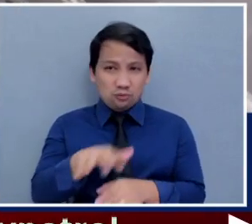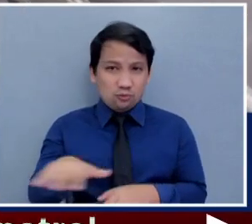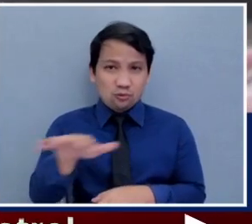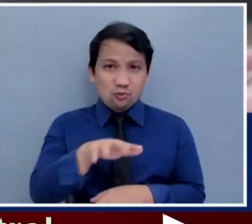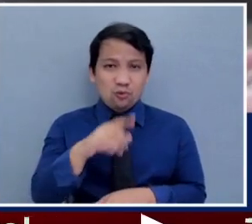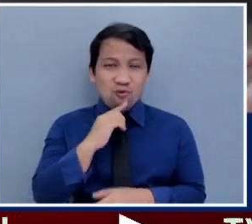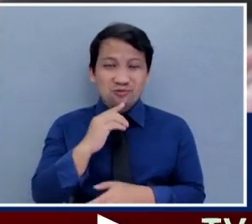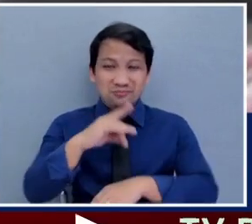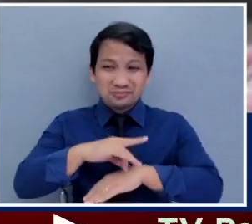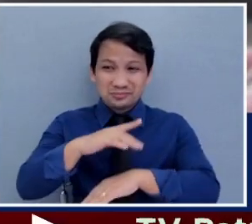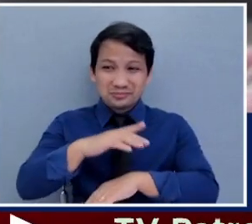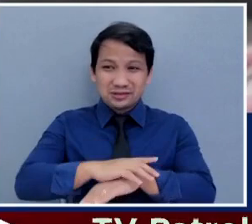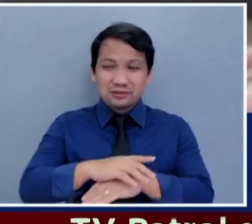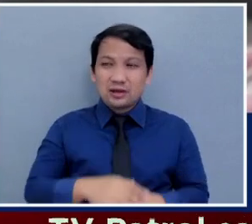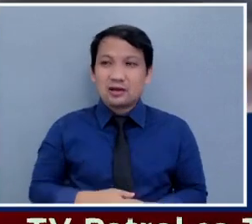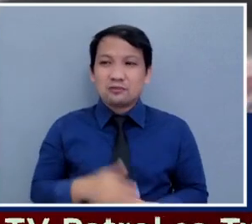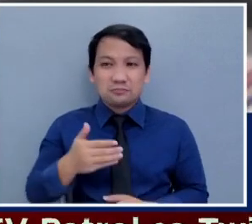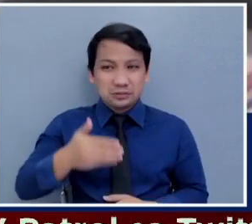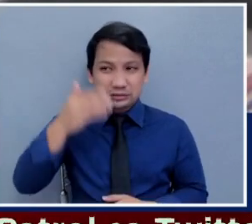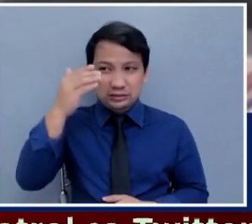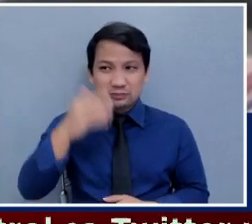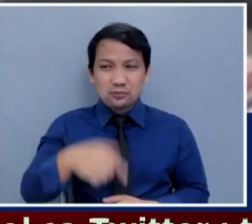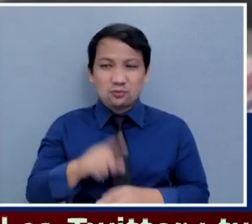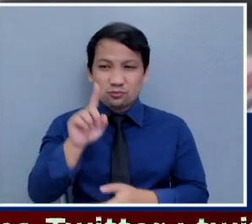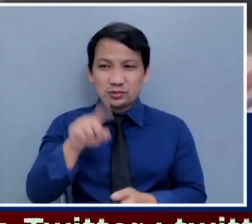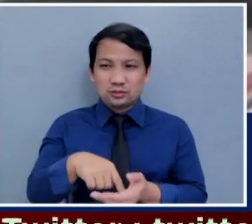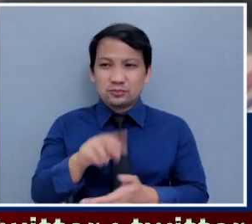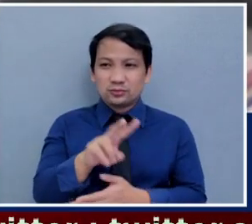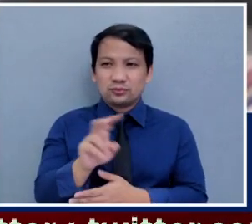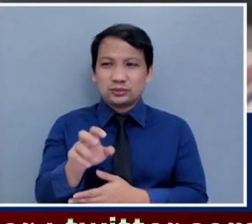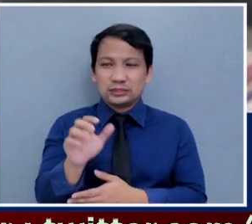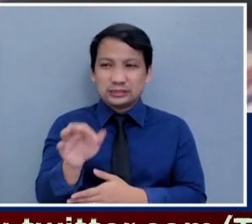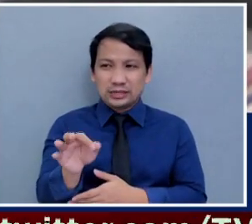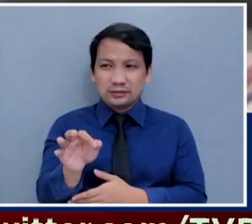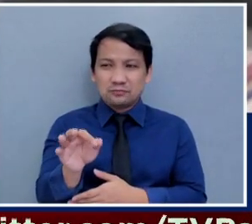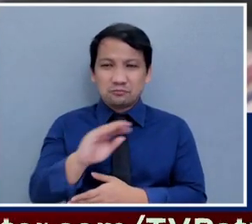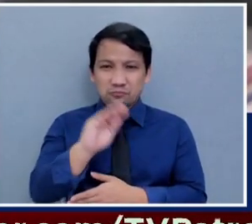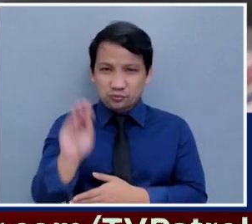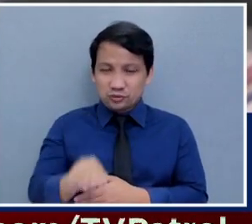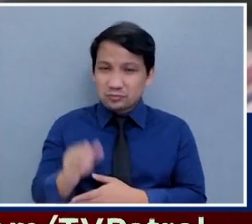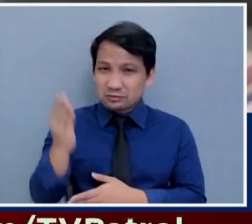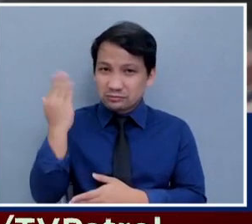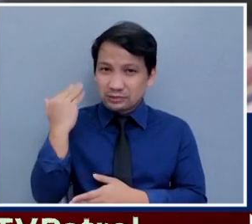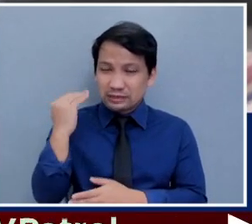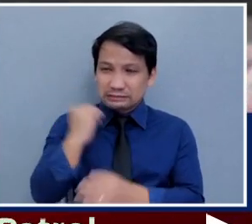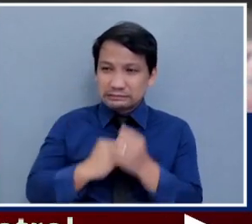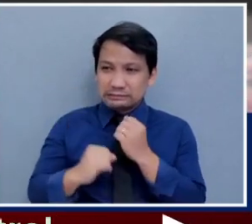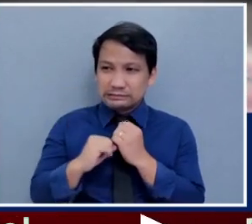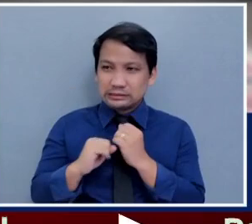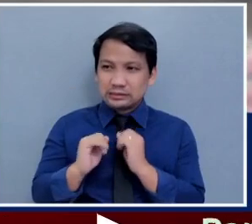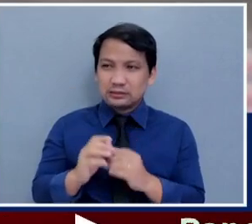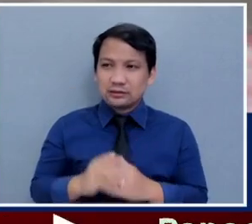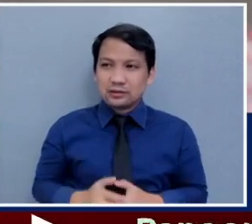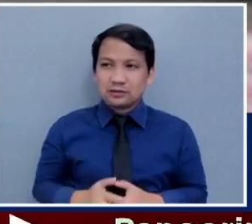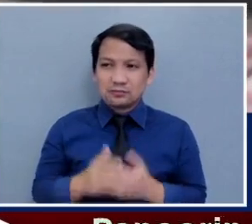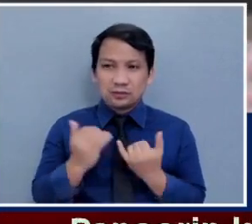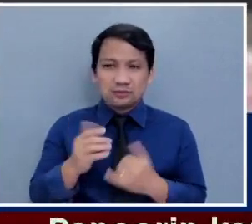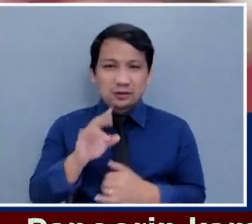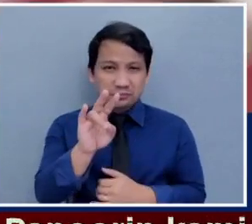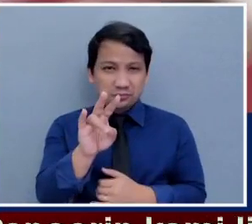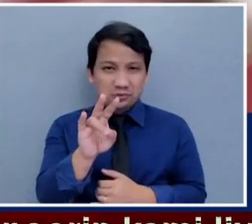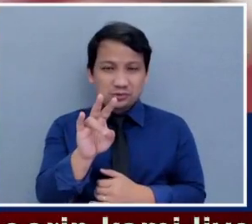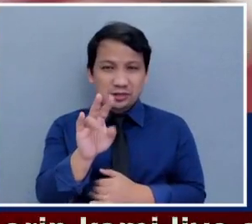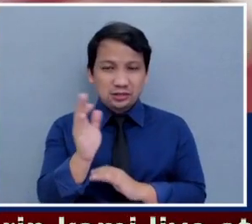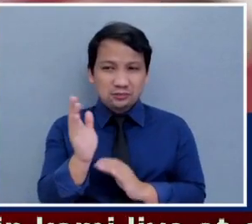ng dengue. Mas mataas ito ng 1,209% kumpara noong nakaraang taon. 7 na rin ang namatay.